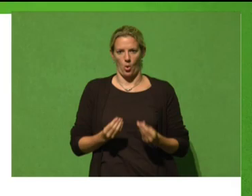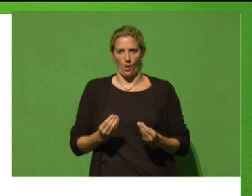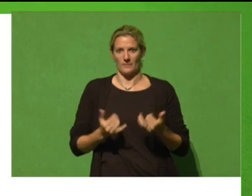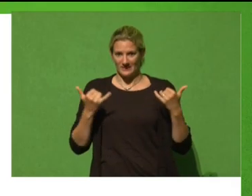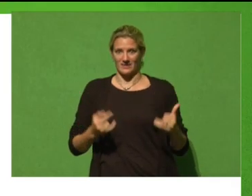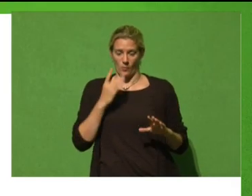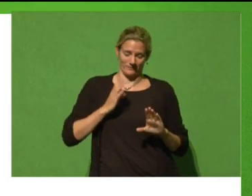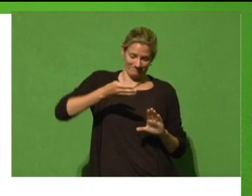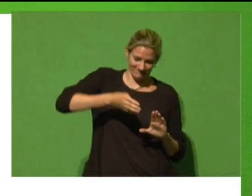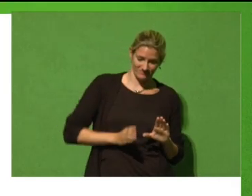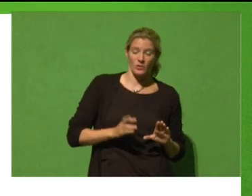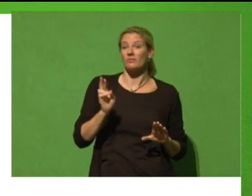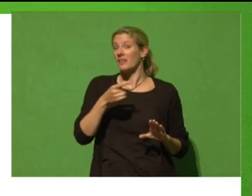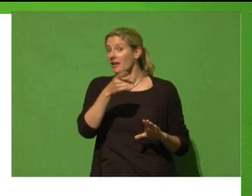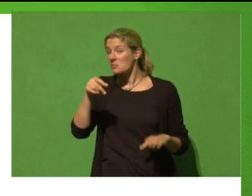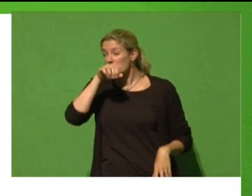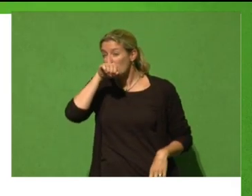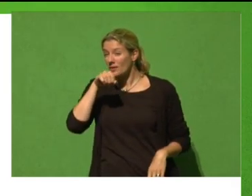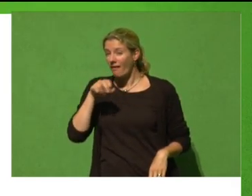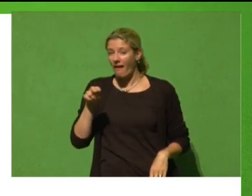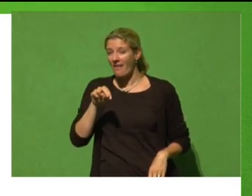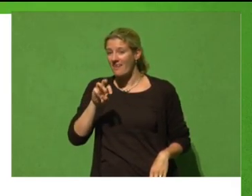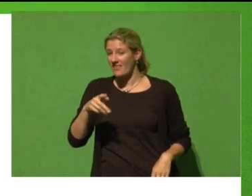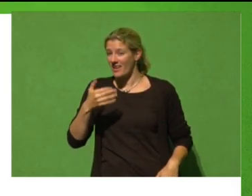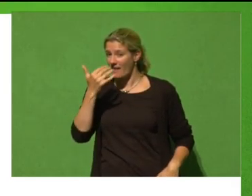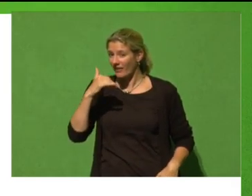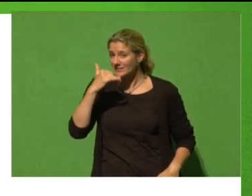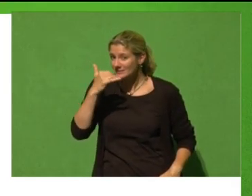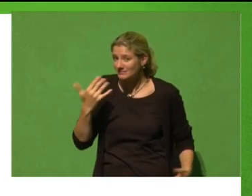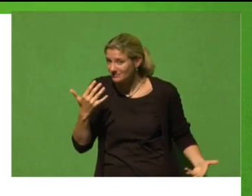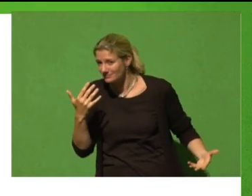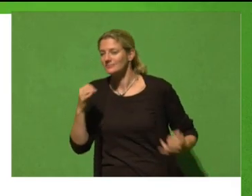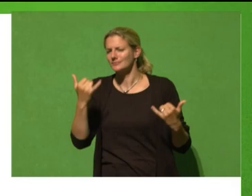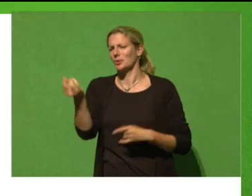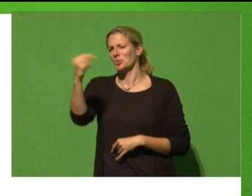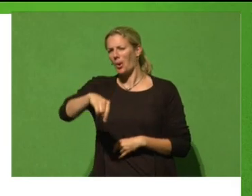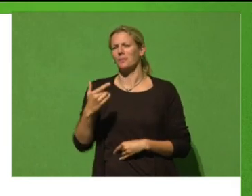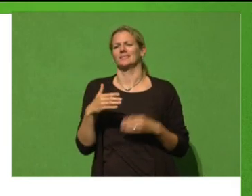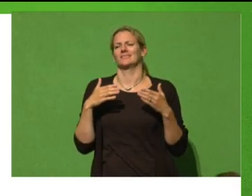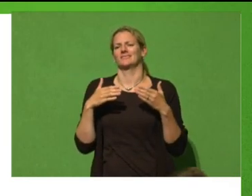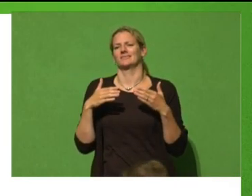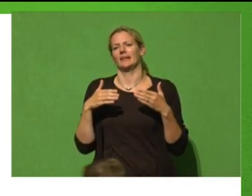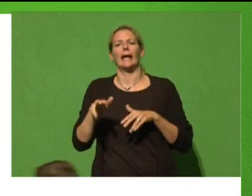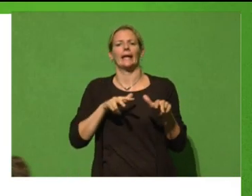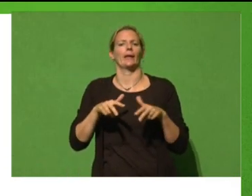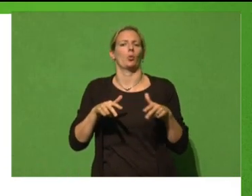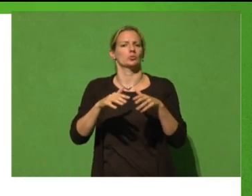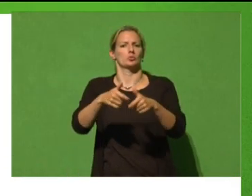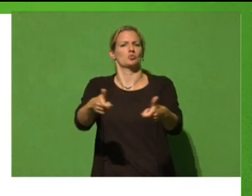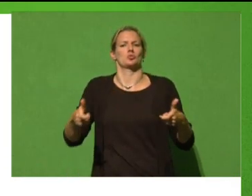Fressen gern hat, der möge doch nach vorne kommen und sich ein Stückchen Torte, Regierungstorte abschneiden.